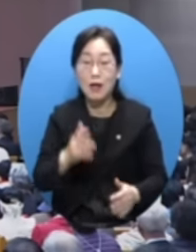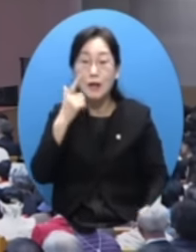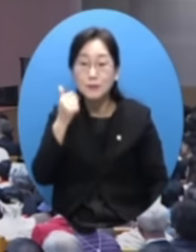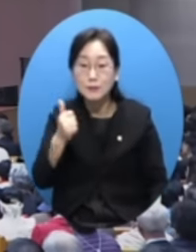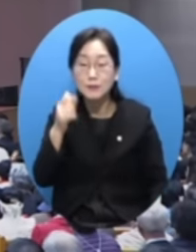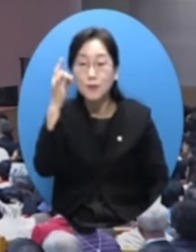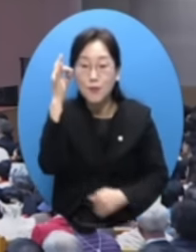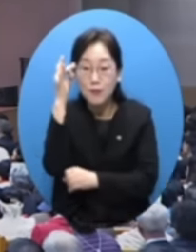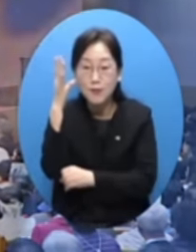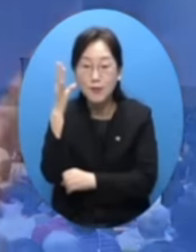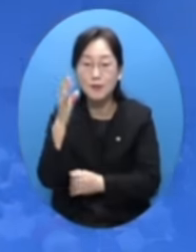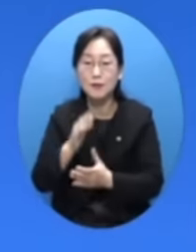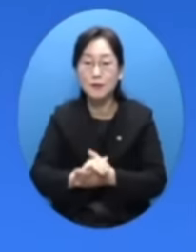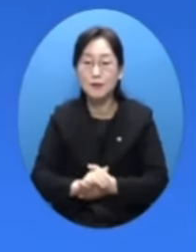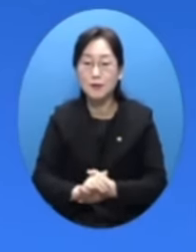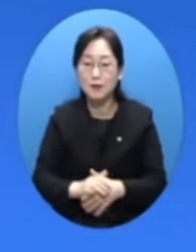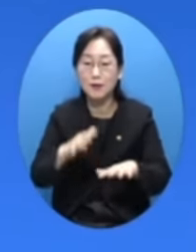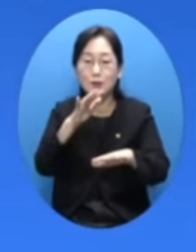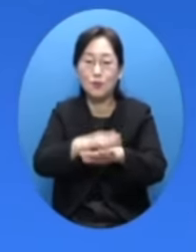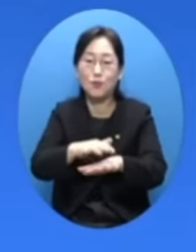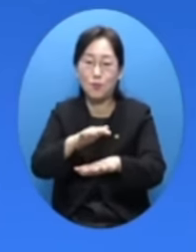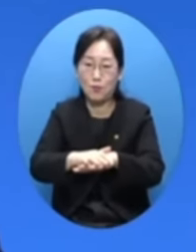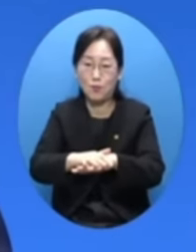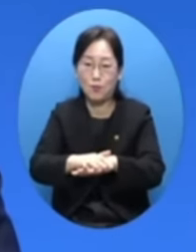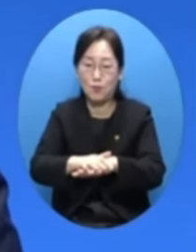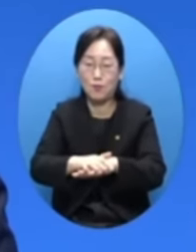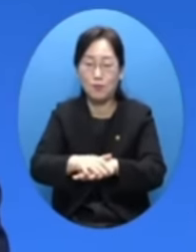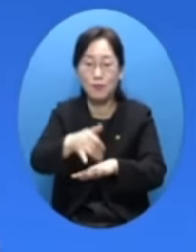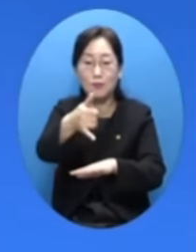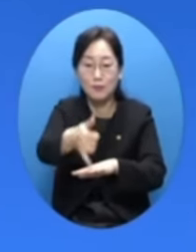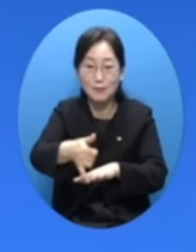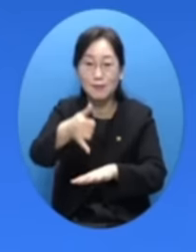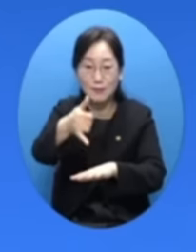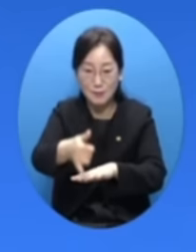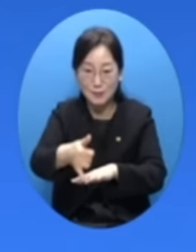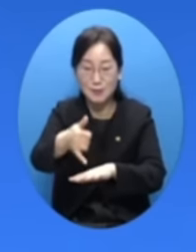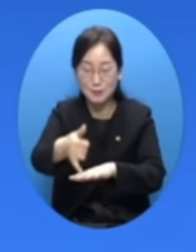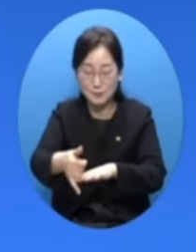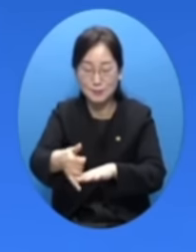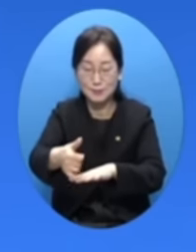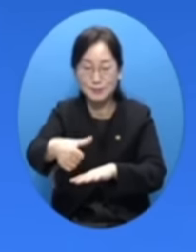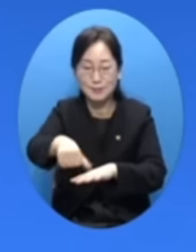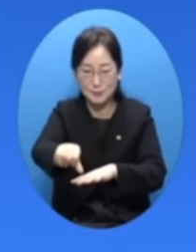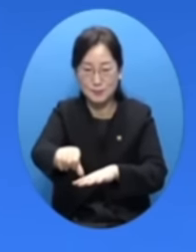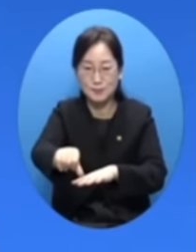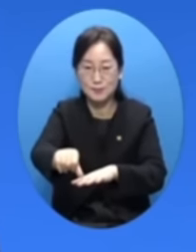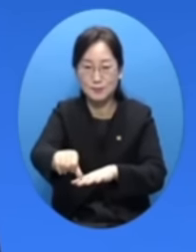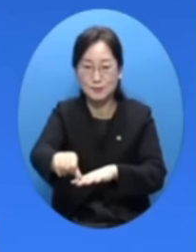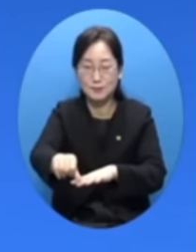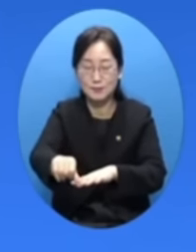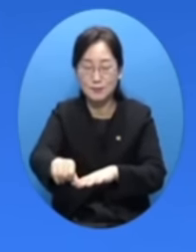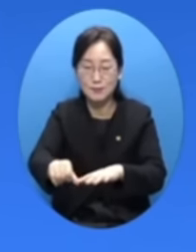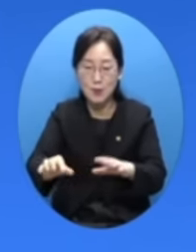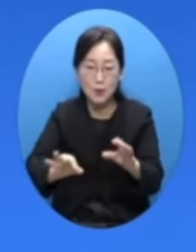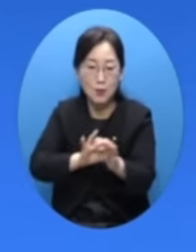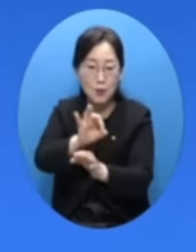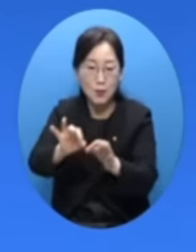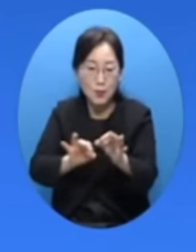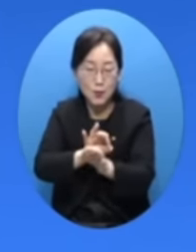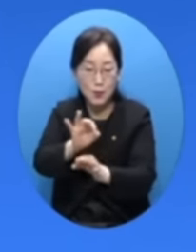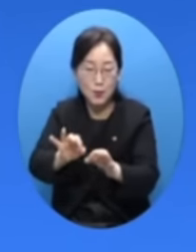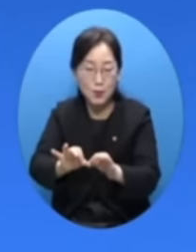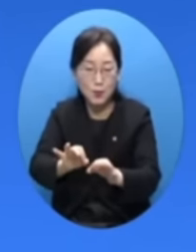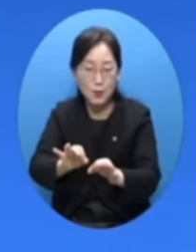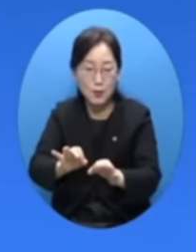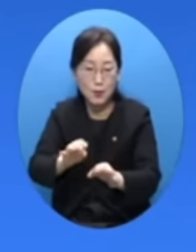원래 농장 집안의 아들로 태어나서 사업수완이 있었던 것 같습니다.